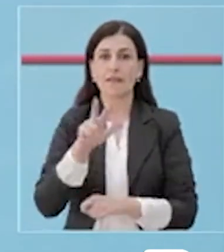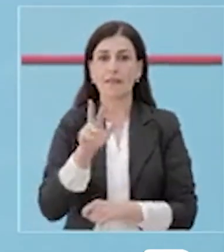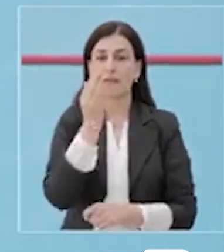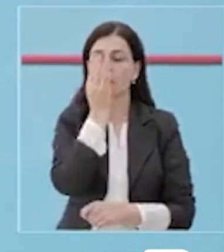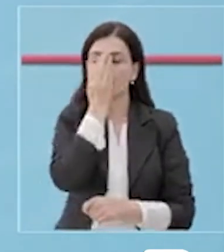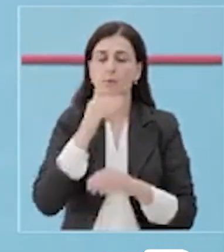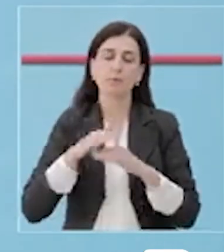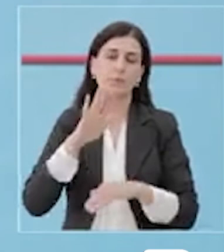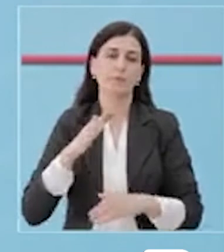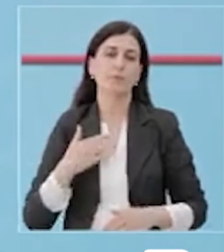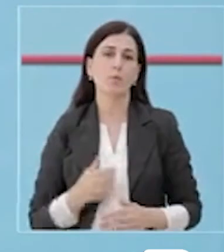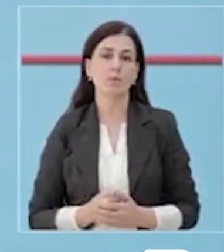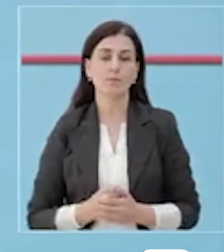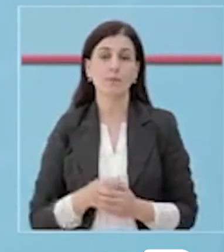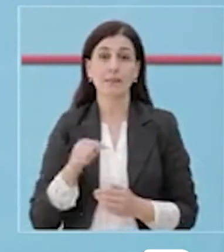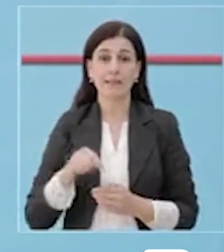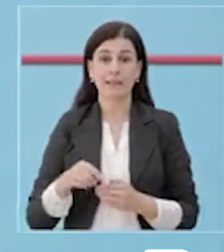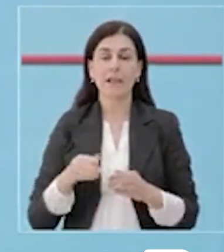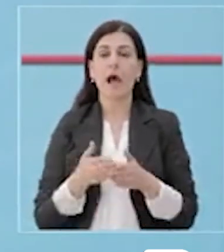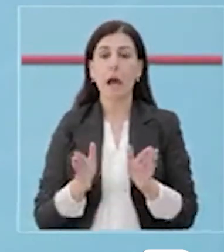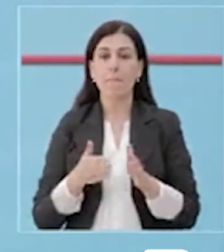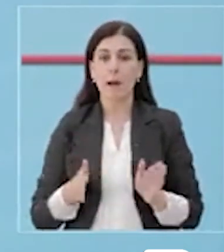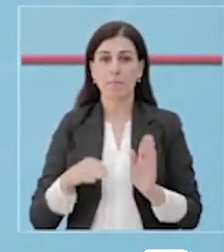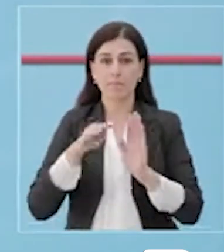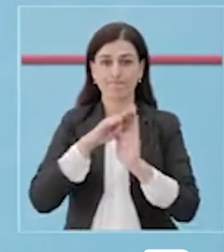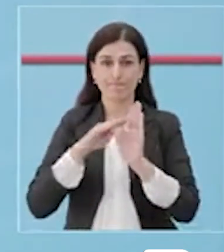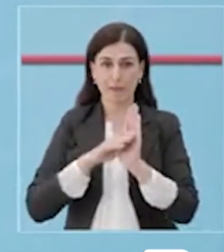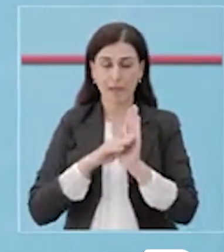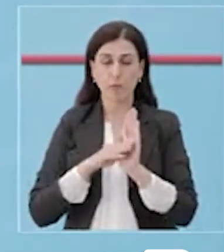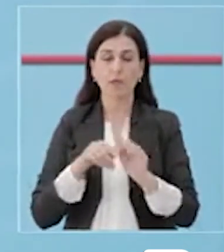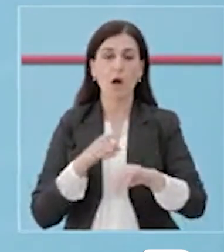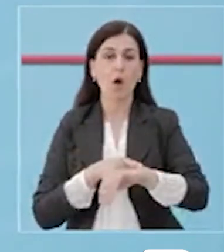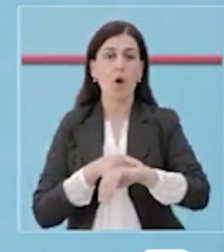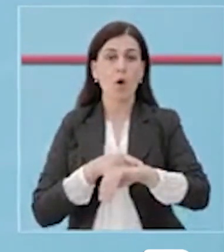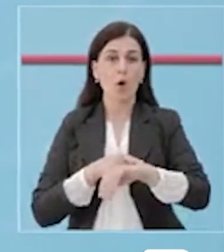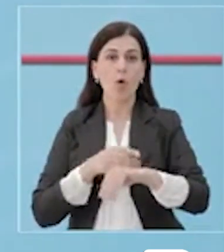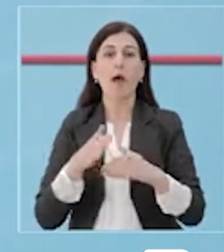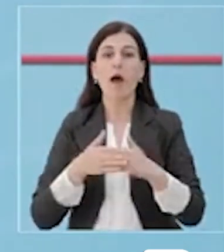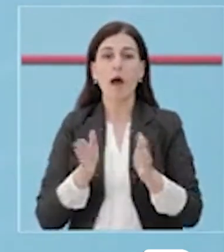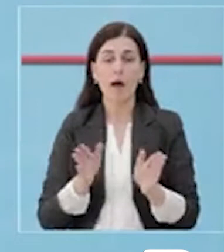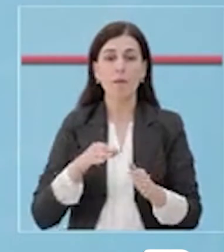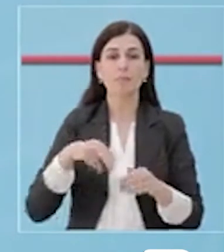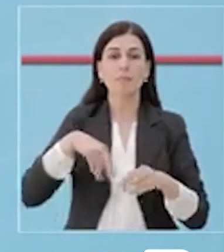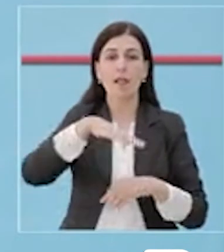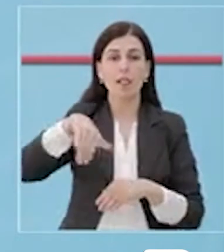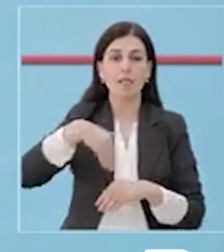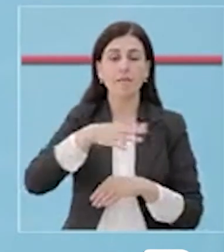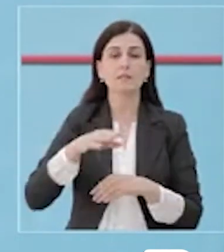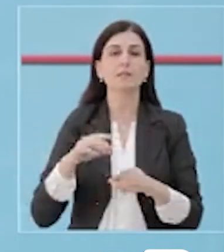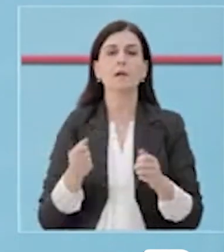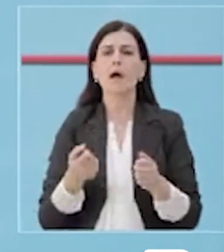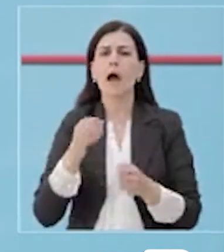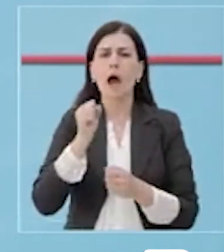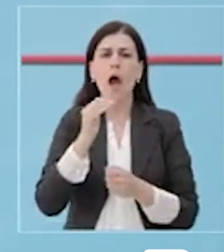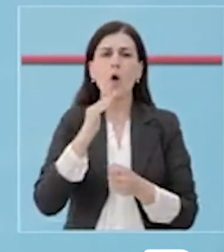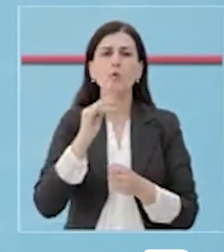3 prej tyre janë në terapi intensive. Në kushtet e lehtësimit të masave, zgjerimit fashave orare të lëvizjes, heqjes së gjithë autorizimeve